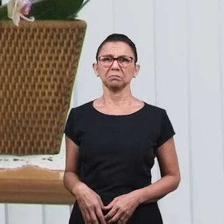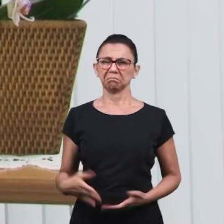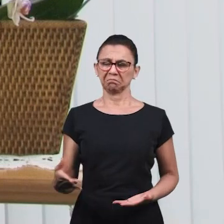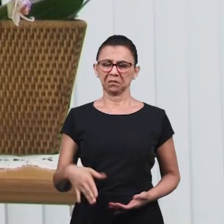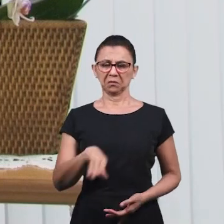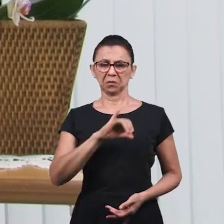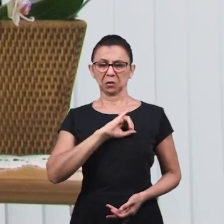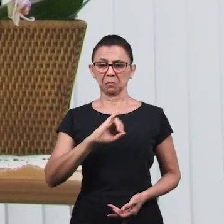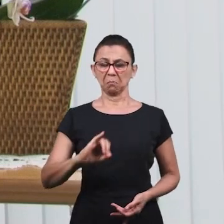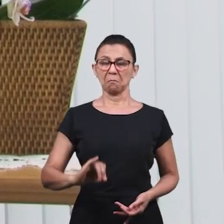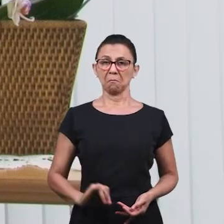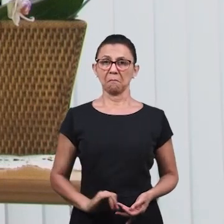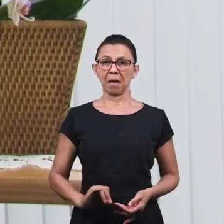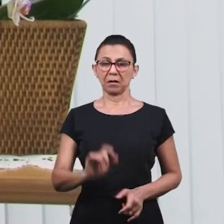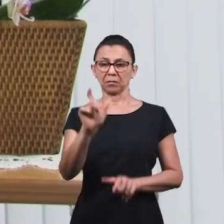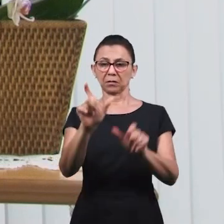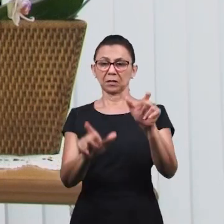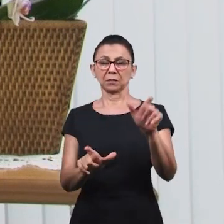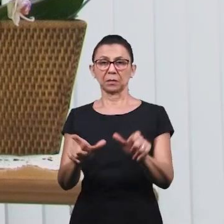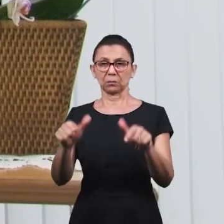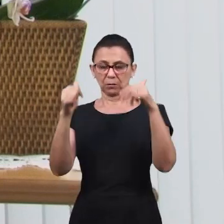intelligent,